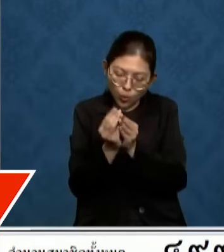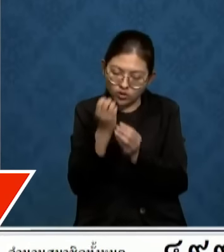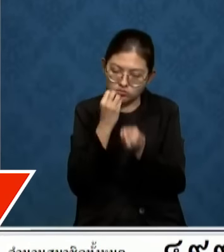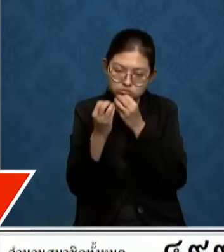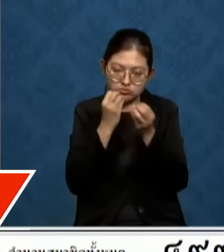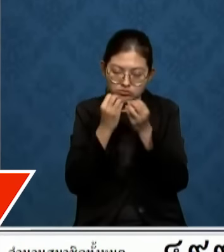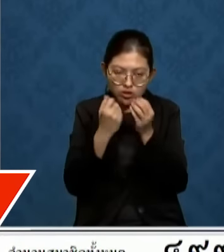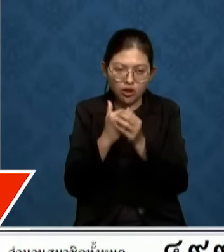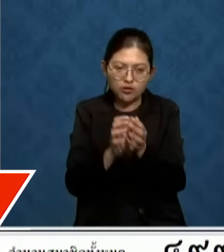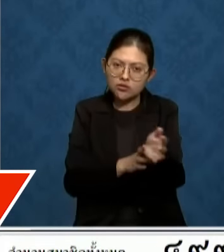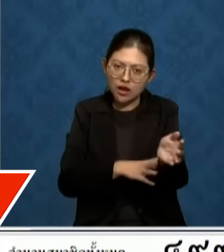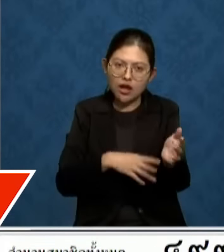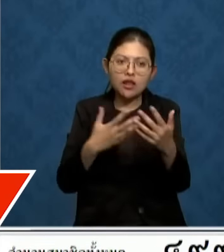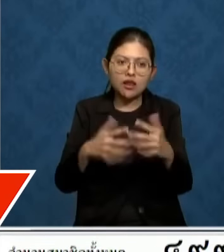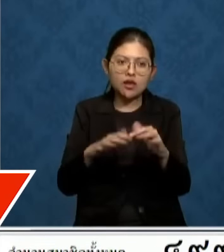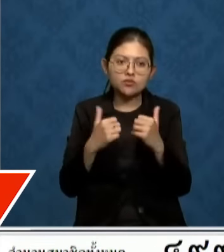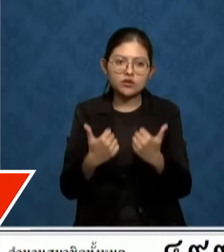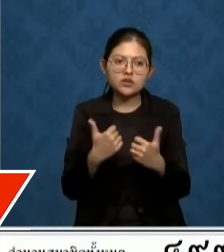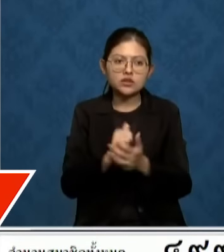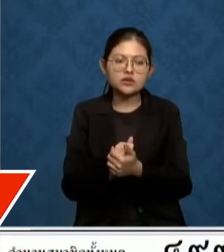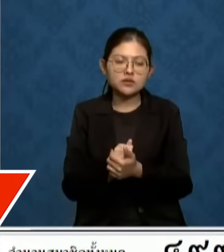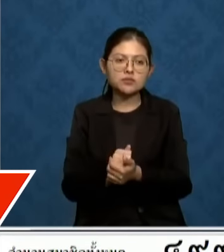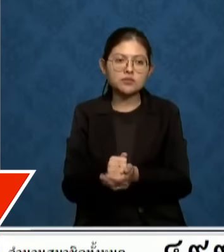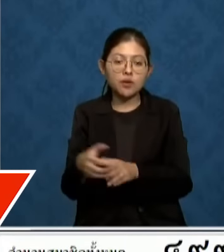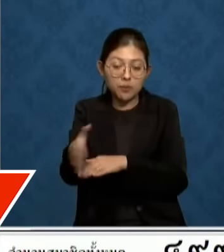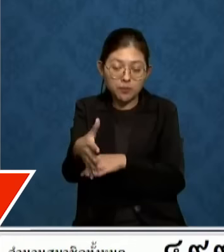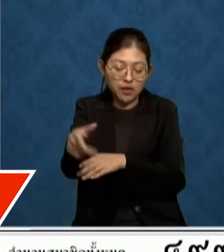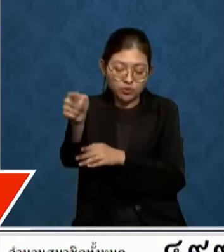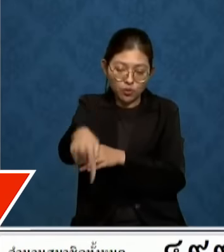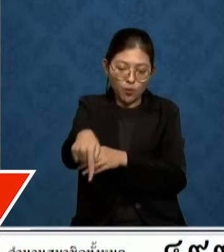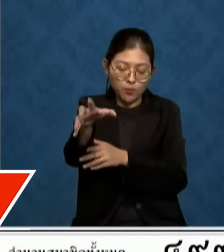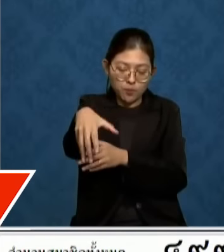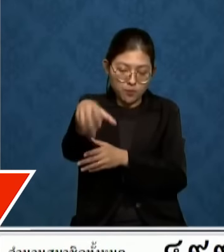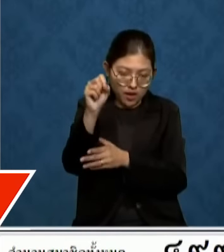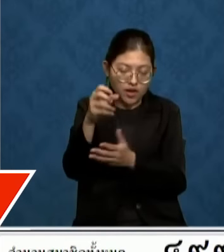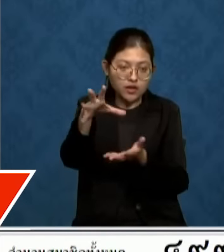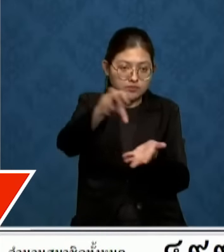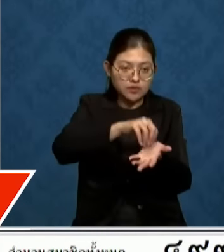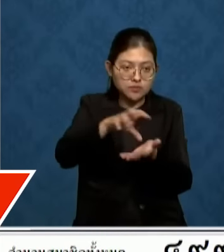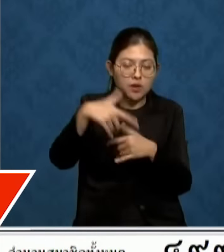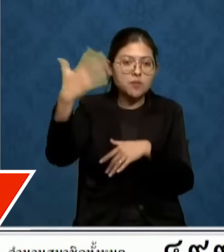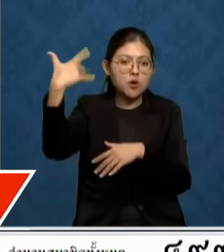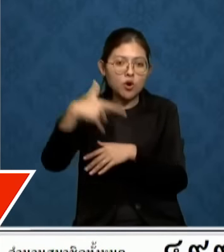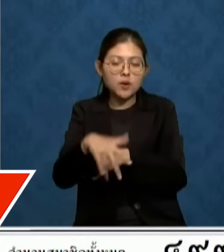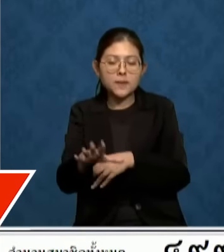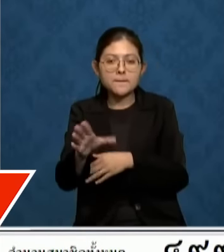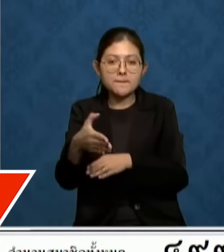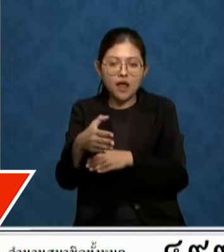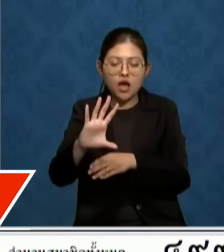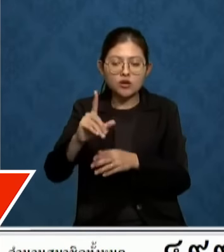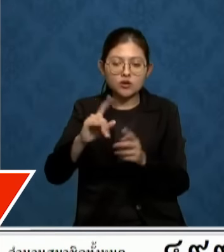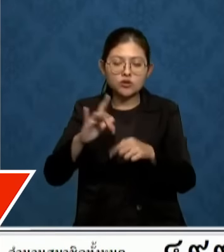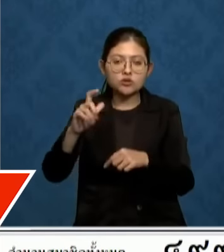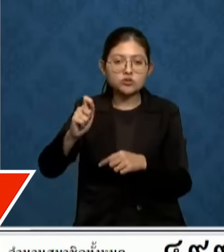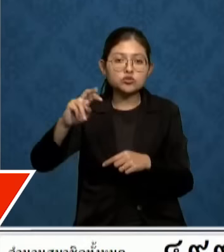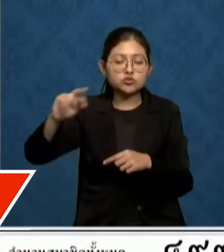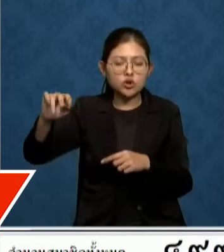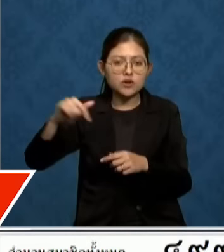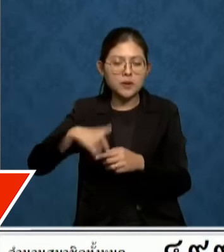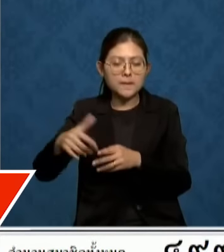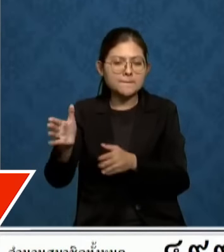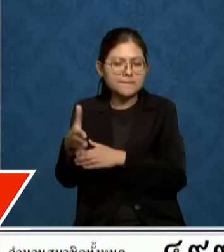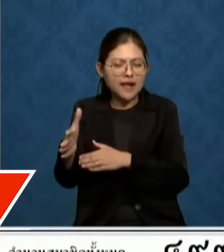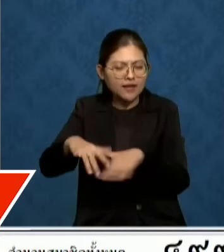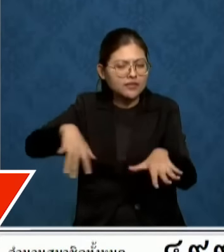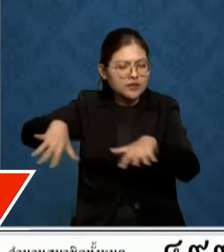ปีแล้วครับท่านประธานเพะหาปลามาตกปลามาเมื่อก่อนเคยได้ปลาช่อนปลากระบอกปลากุเลหรือปลาท้องถิ่นนะ